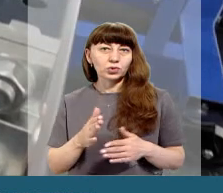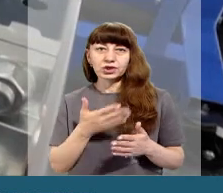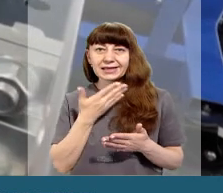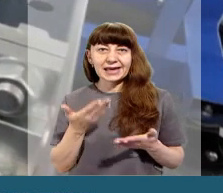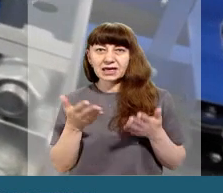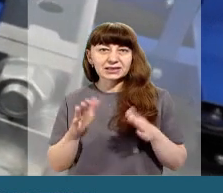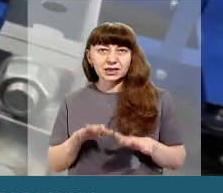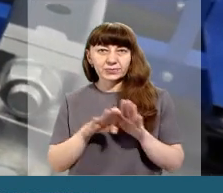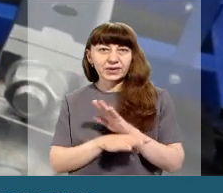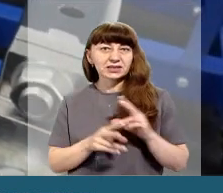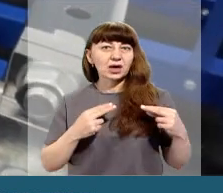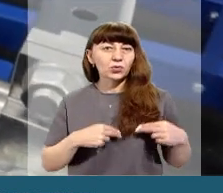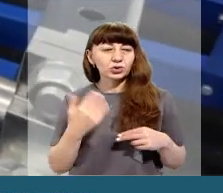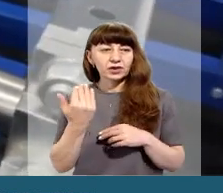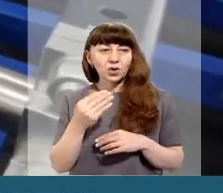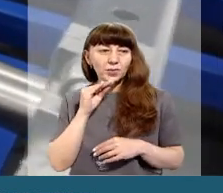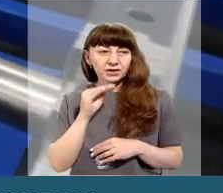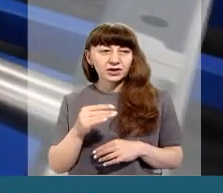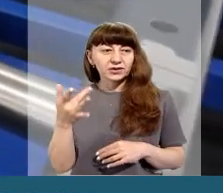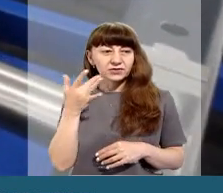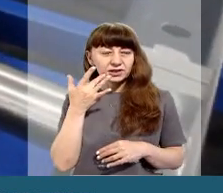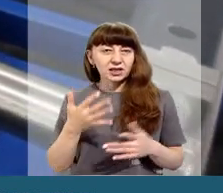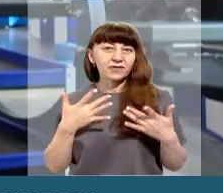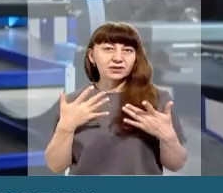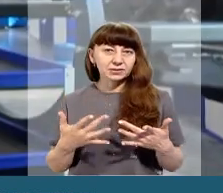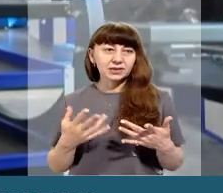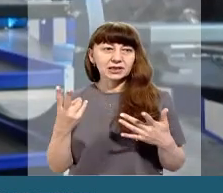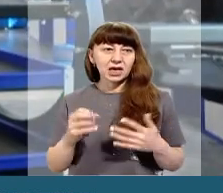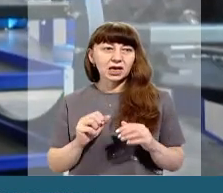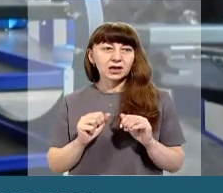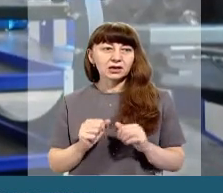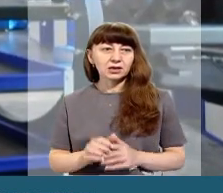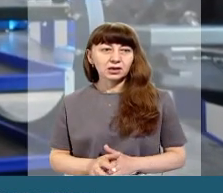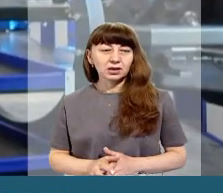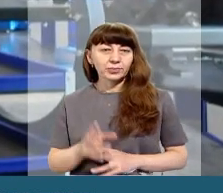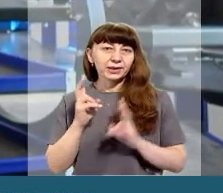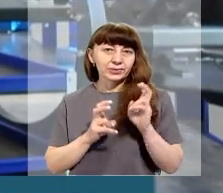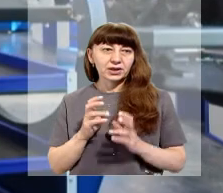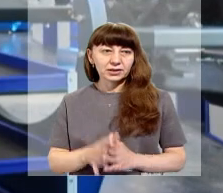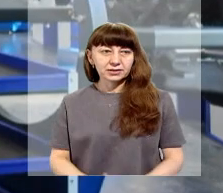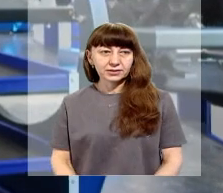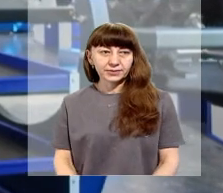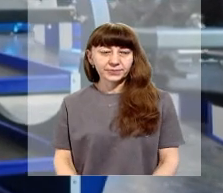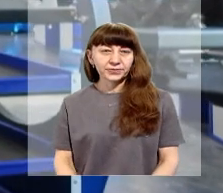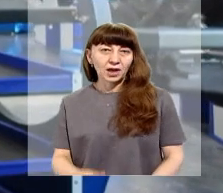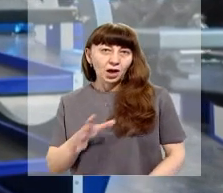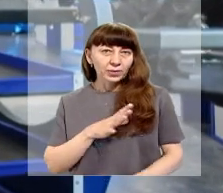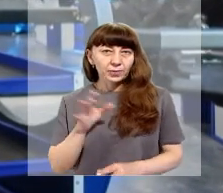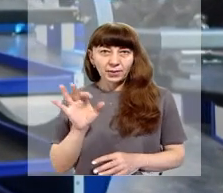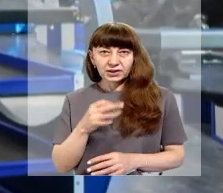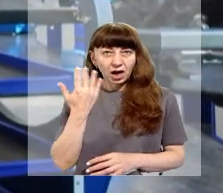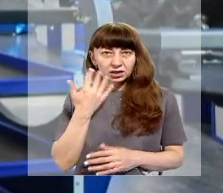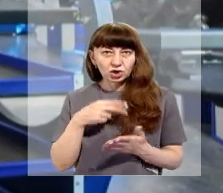Себебі оның мамандығы еңбек нарығында қашанда сұранысқа ие. Увидел на улице, пришел зайти.